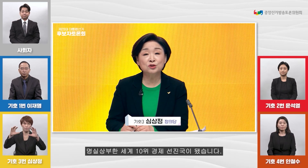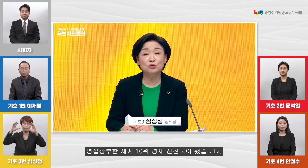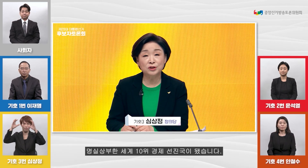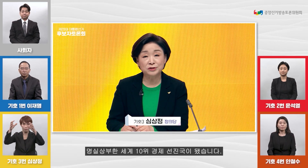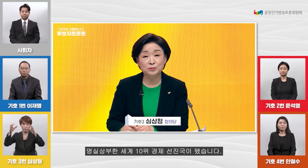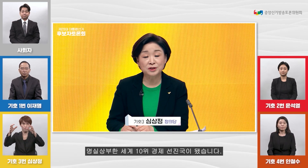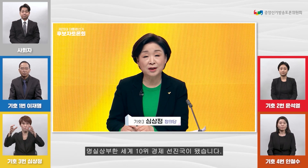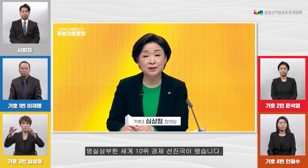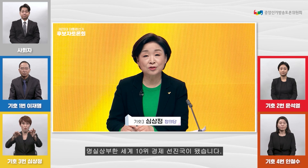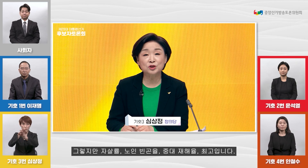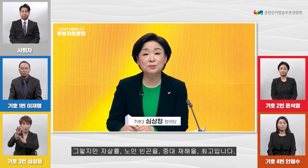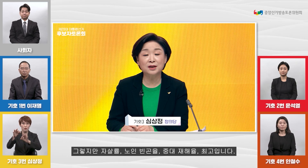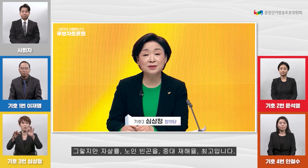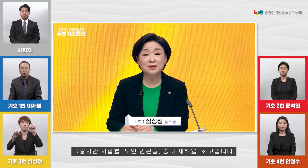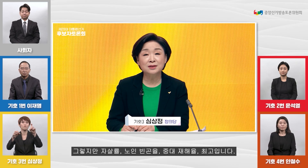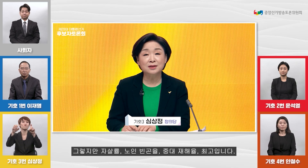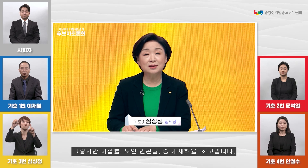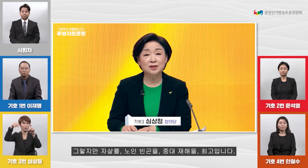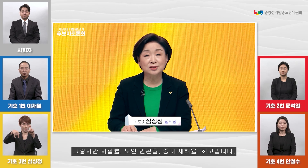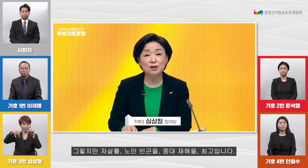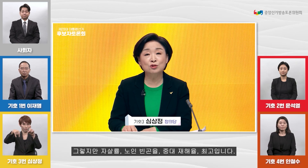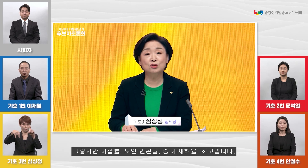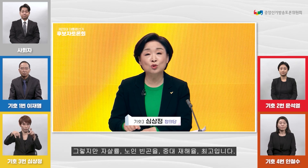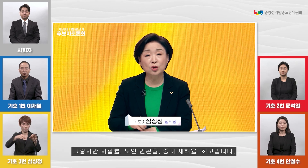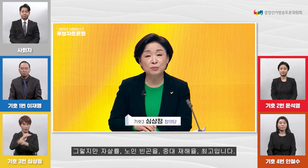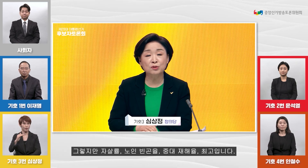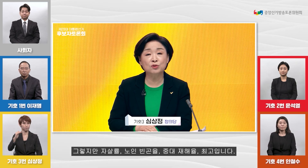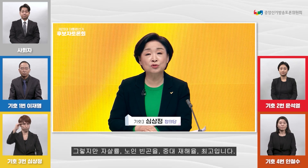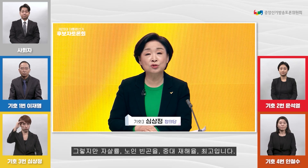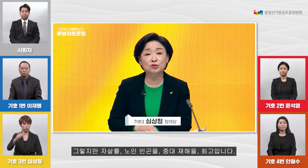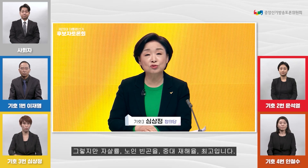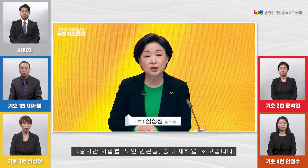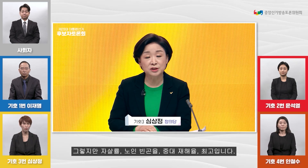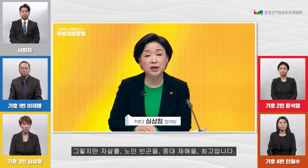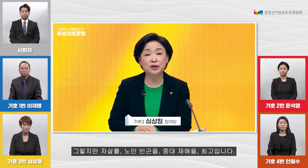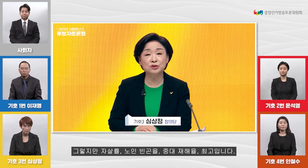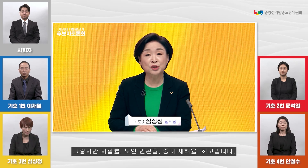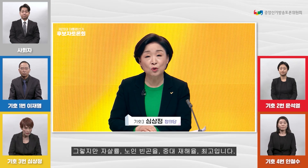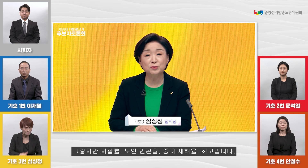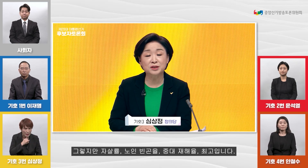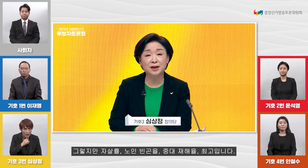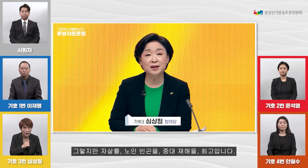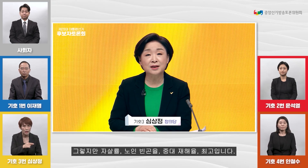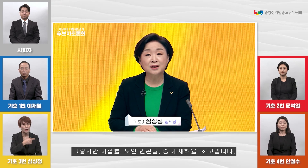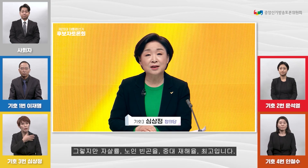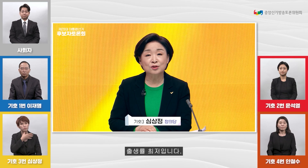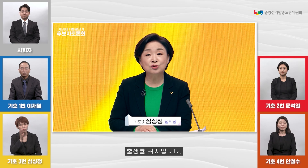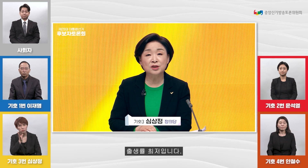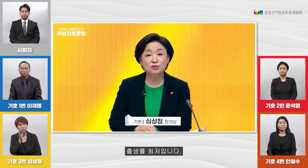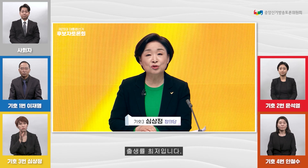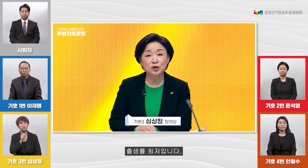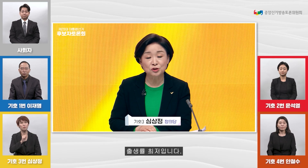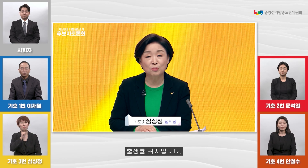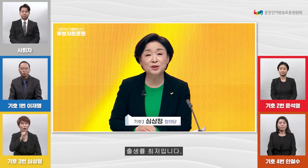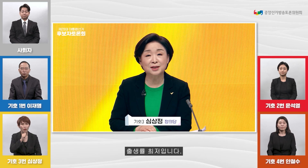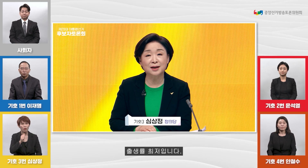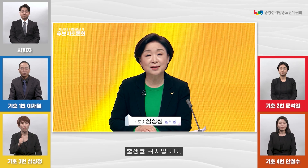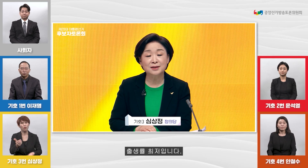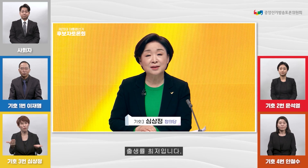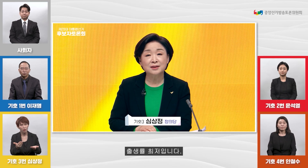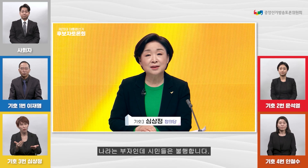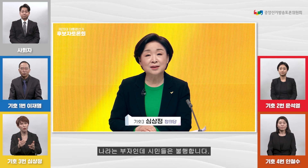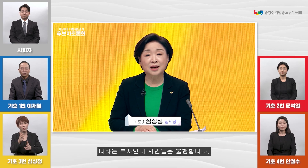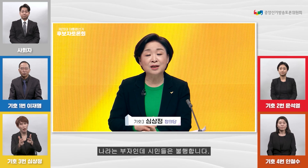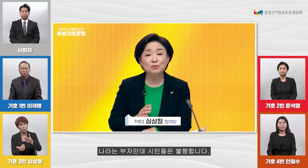경제 선진국이 됐습니다. 그렇지만 자살률, 노인 빈곤율, 중대 재해율 최고입니다. 출생률